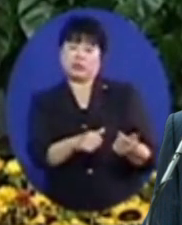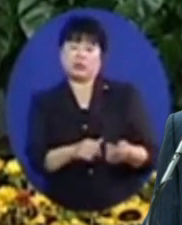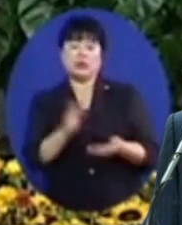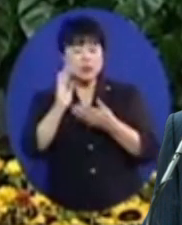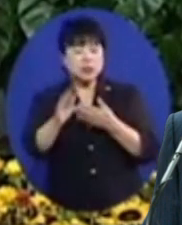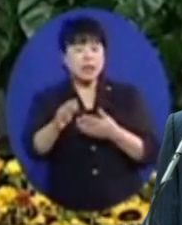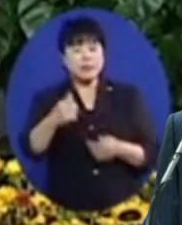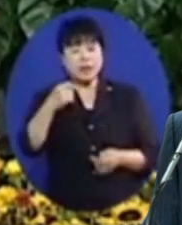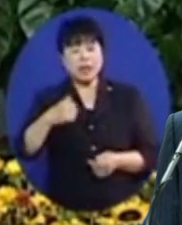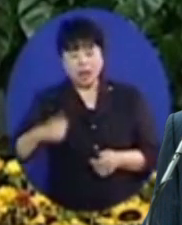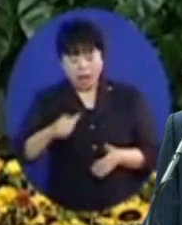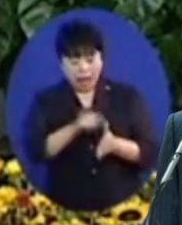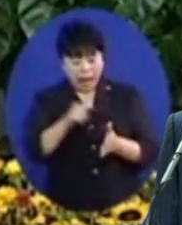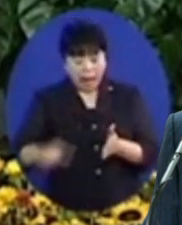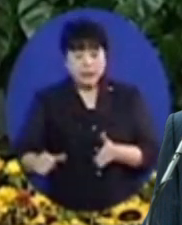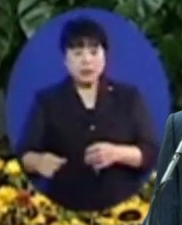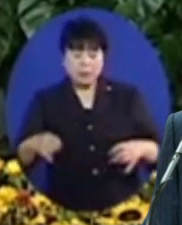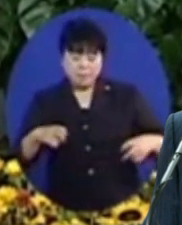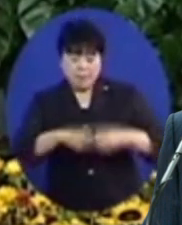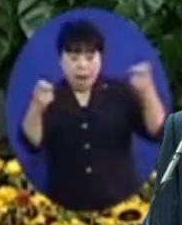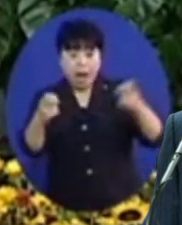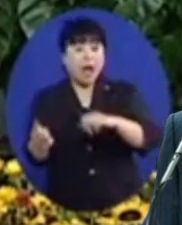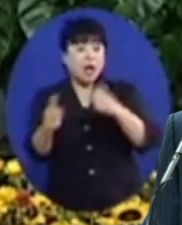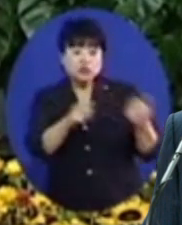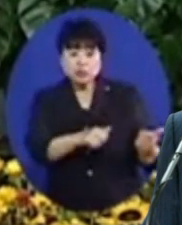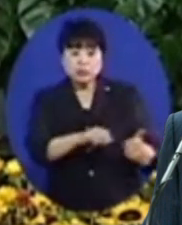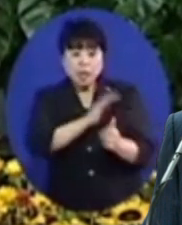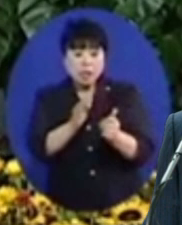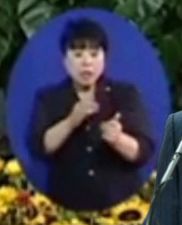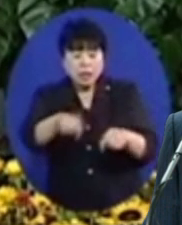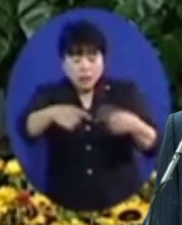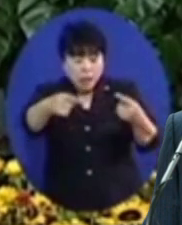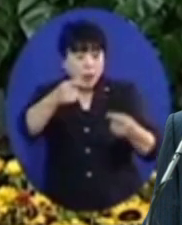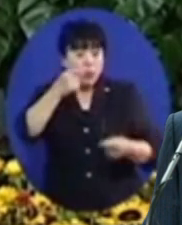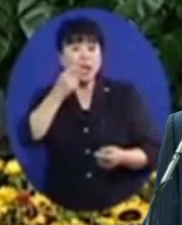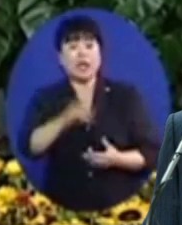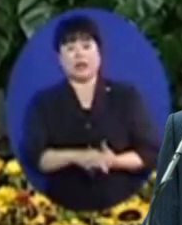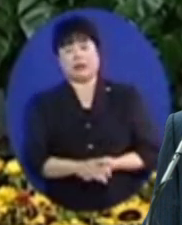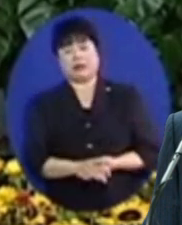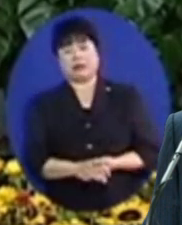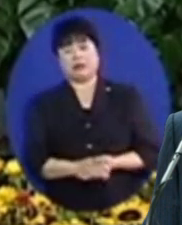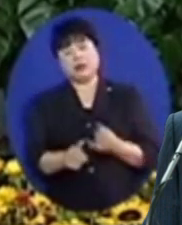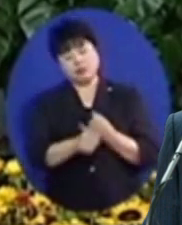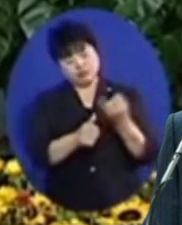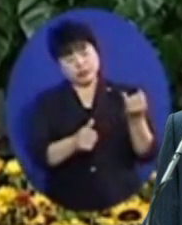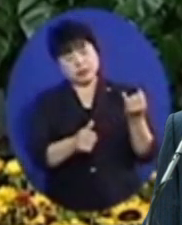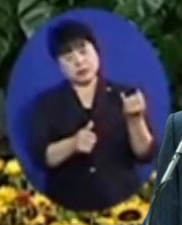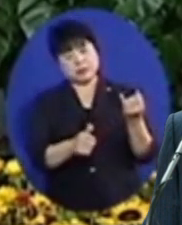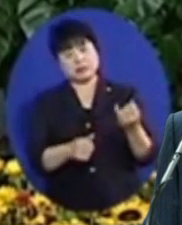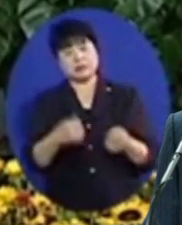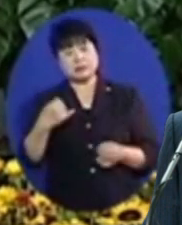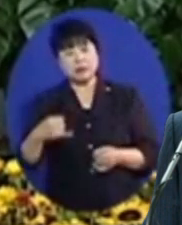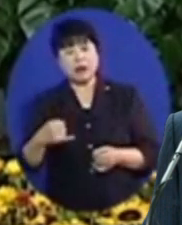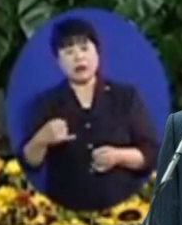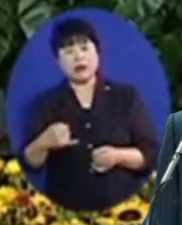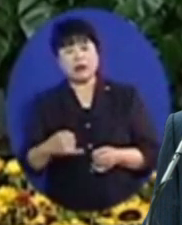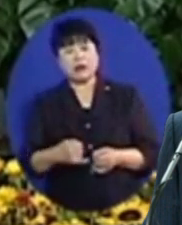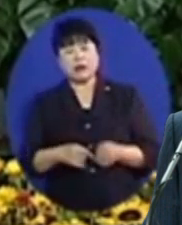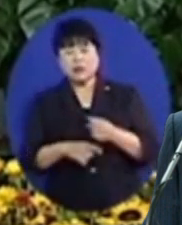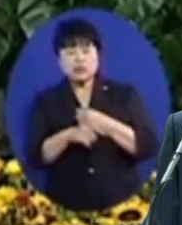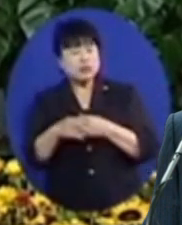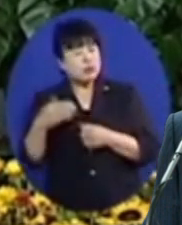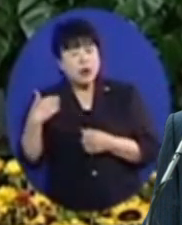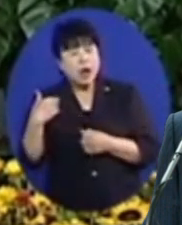큰 아들마저 자동차 사고로 죽었지만 장례식에도 갈 수 없었습니다. 그의 아내의 딸들은 영문도 모른 채 강제로